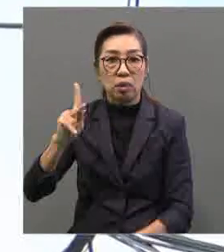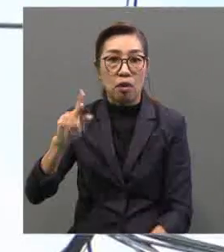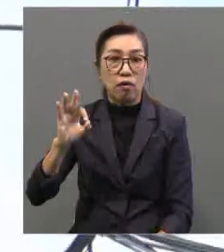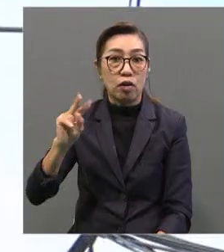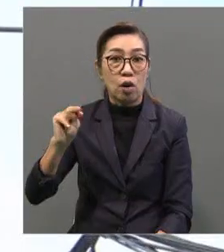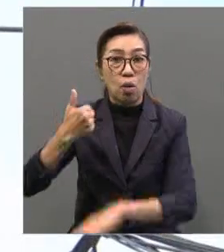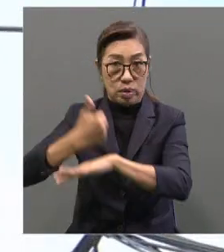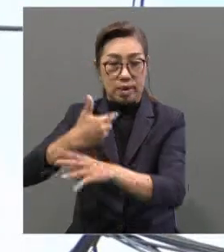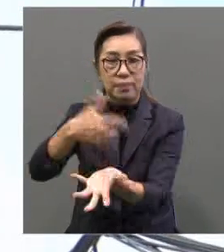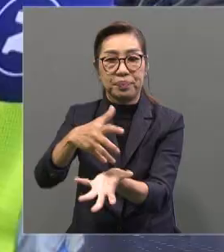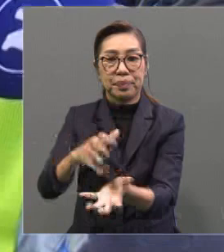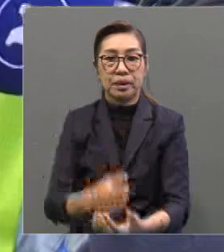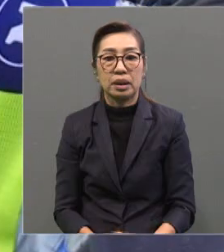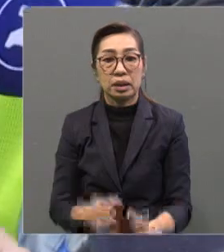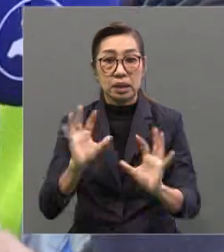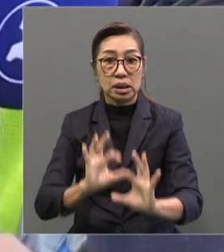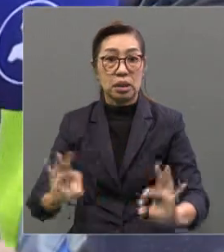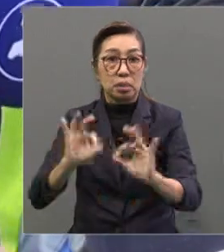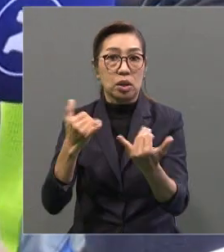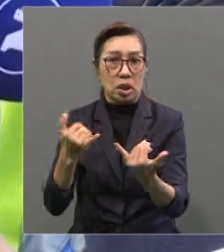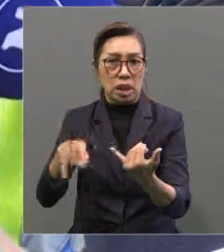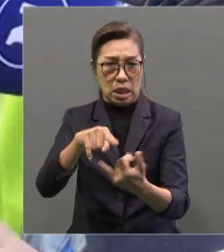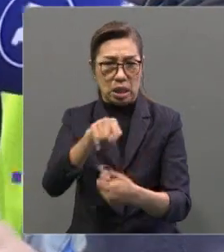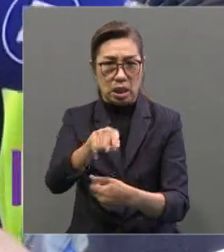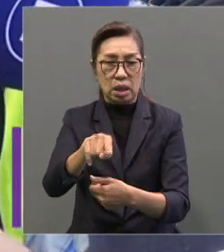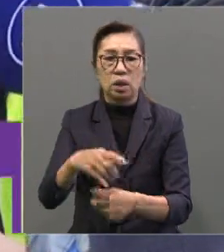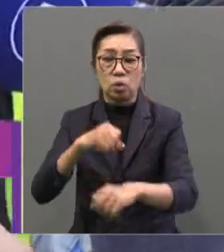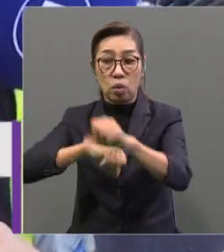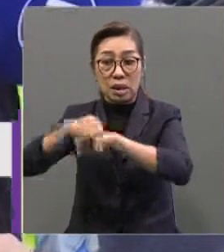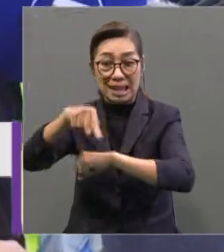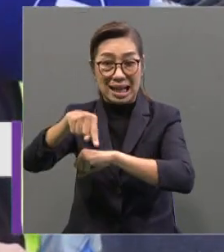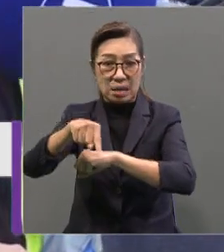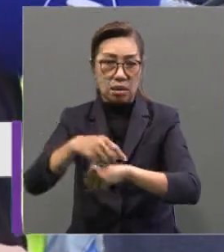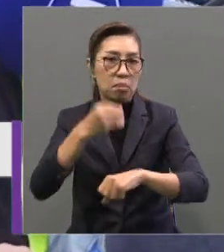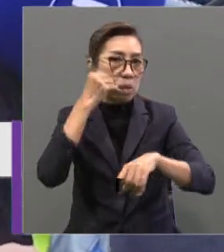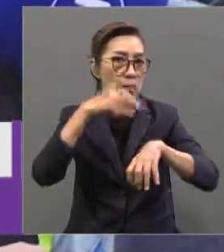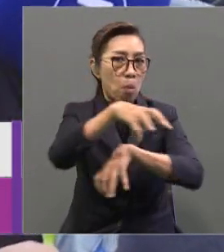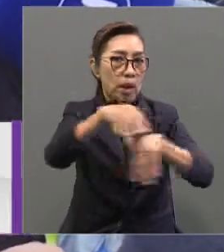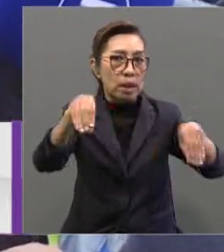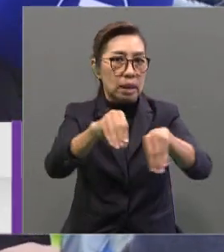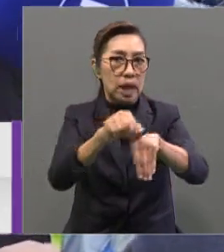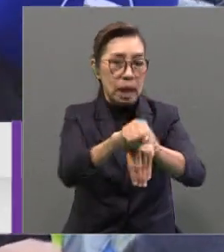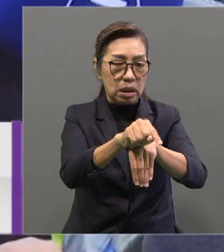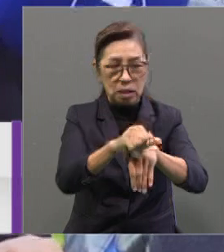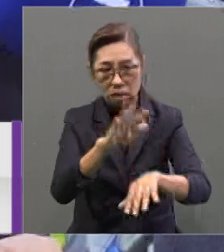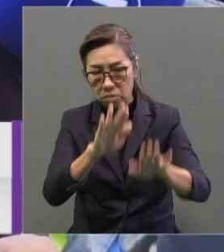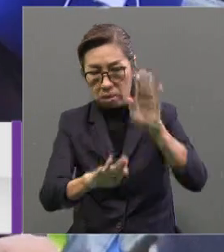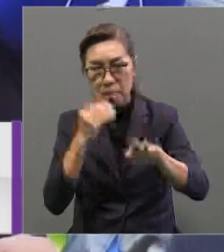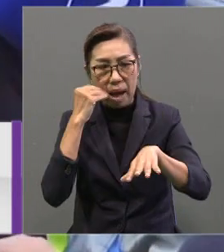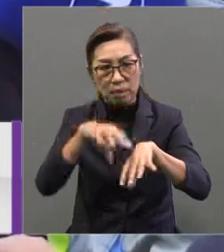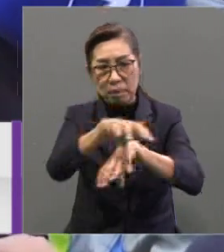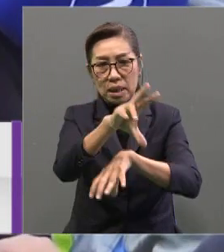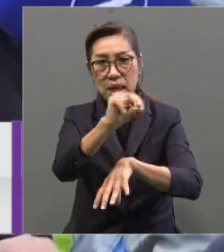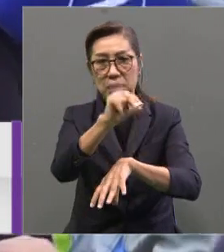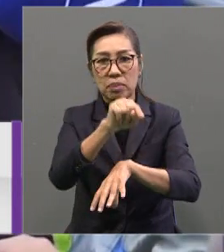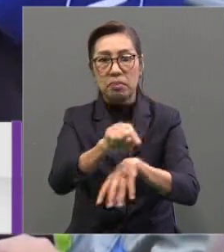วงกันค่ะ ประเด็นสำคัญก็คือมันมีหมู่บ้านนะฮะหมู่บ้านอยู่ข้างๆเนี่ยนะครับก็มีประมาณทั้ง30หลังแต่ว่า